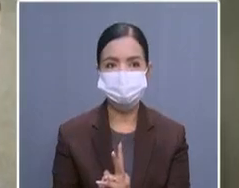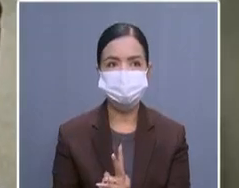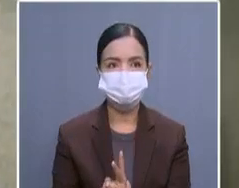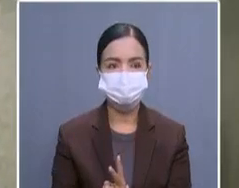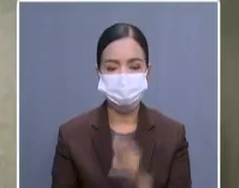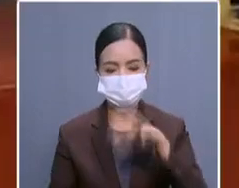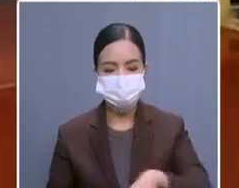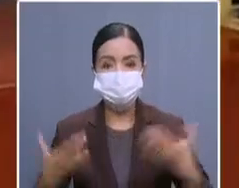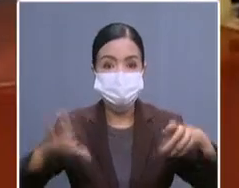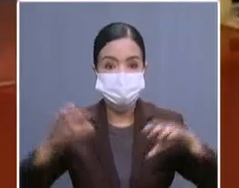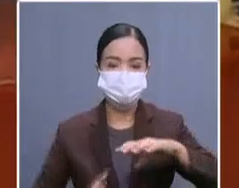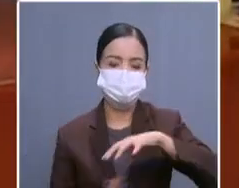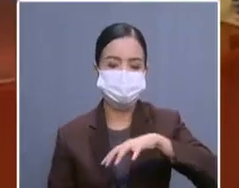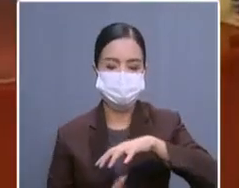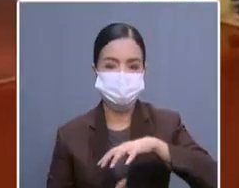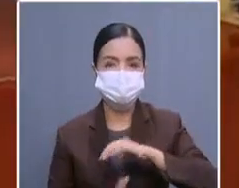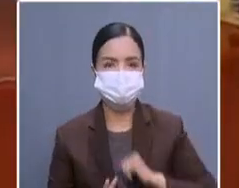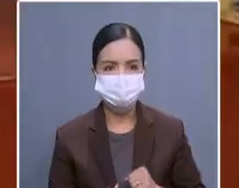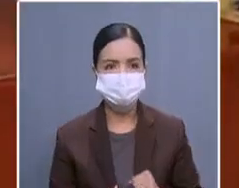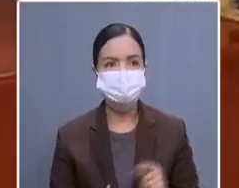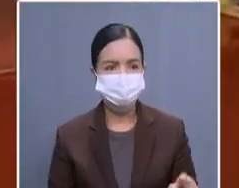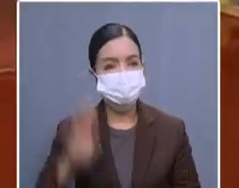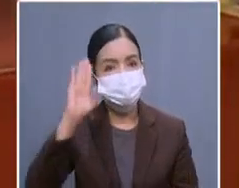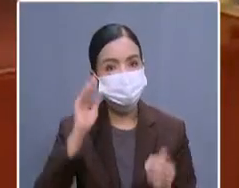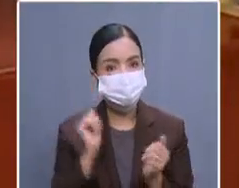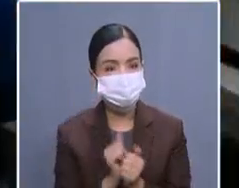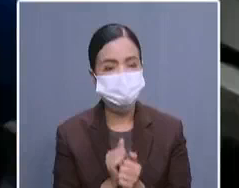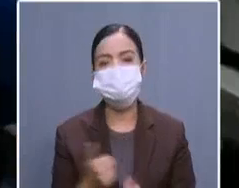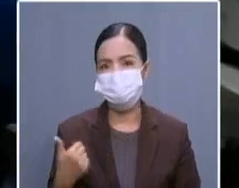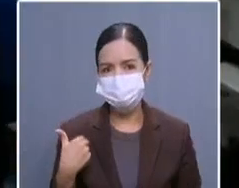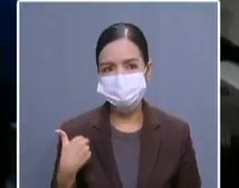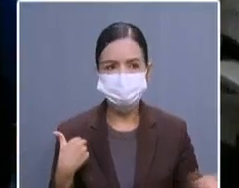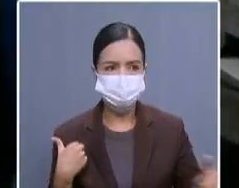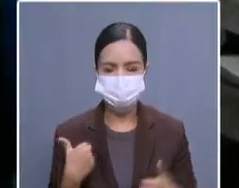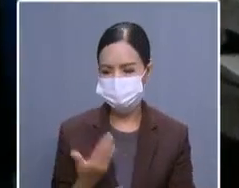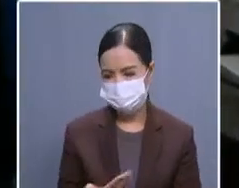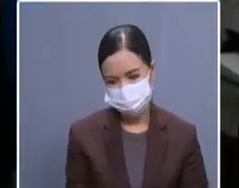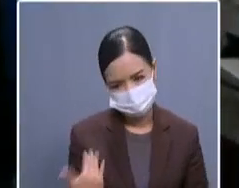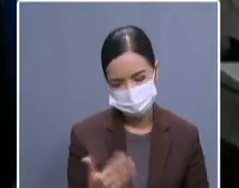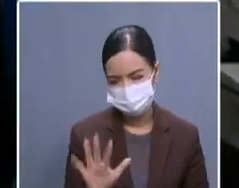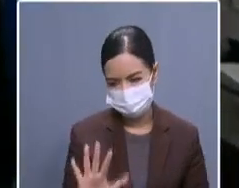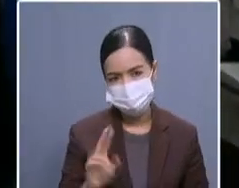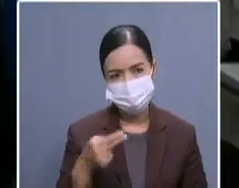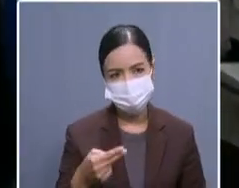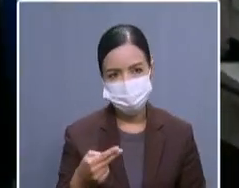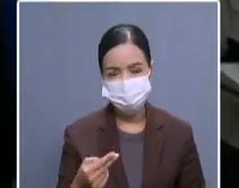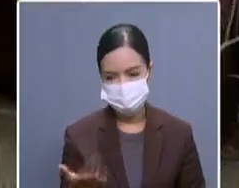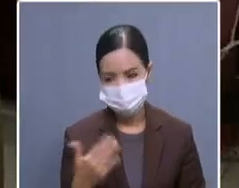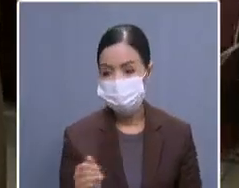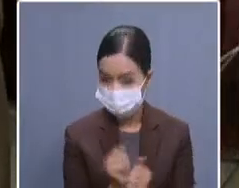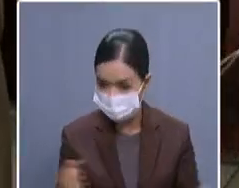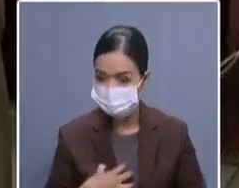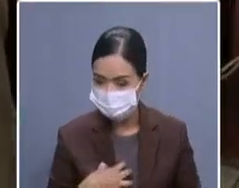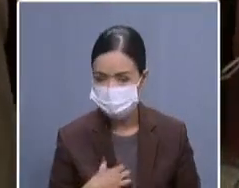แห่งหนึ่งในระหว่างที่คุมตัวเนี่ยมีเจ้าหน้าที่ตำรวจชุดจับกุมค่ะมาเรียกรับเงินจำนวน 50,000 บาทเพื่อแลกกับการ